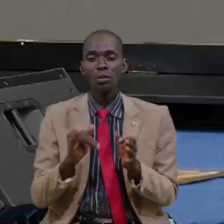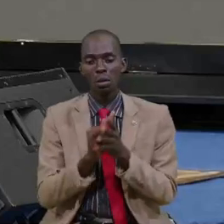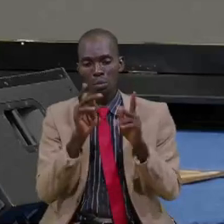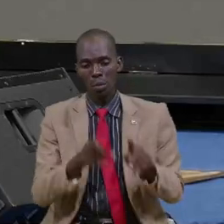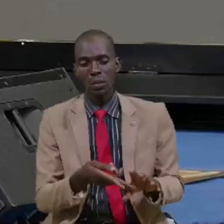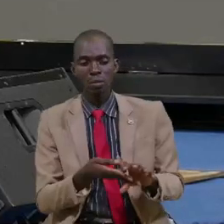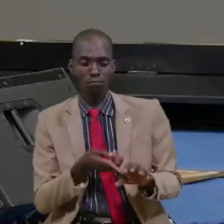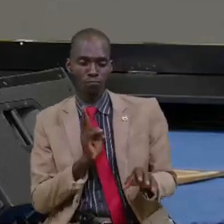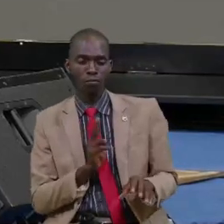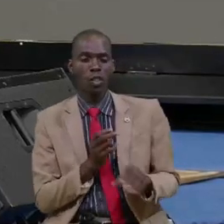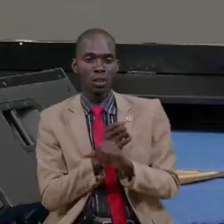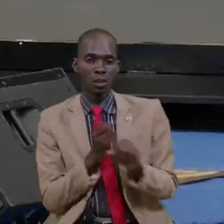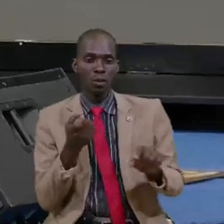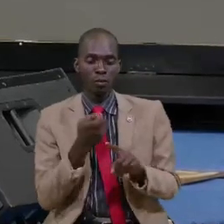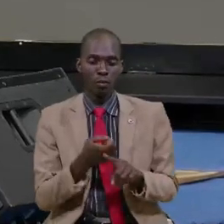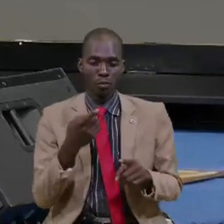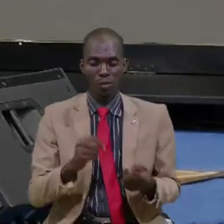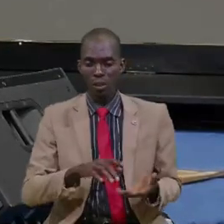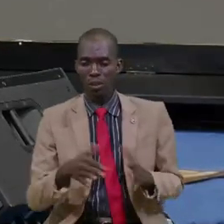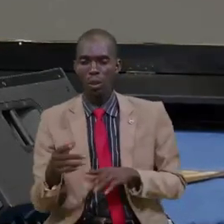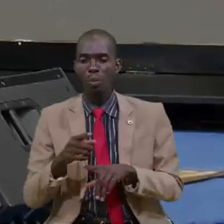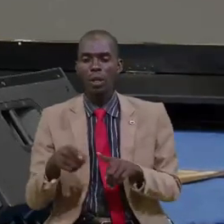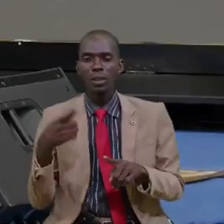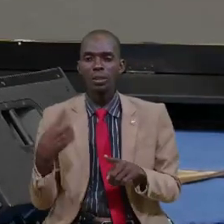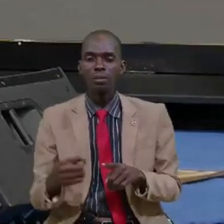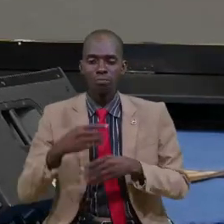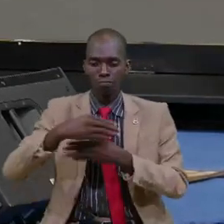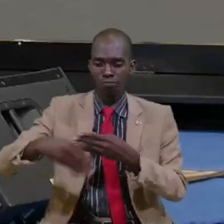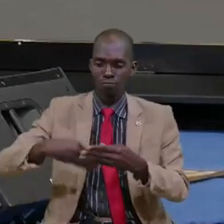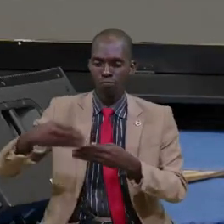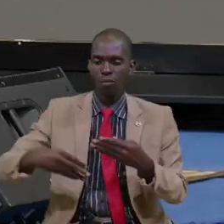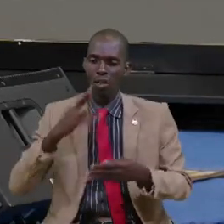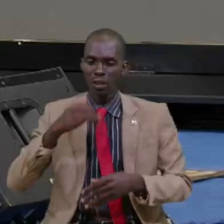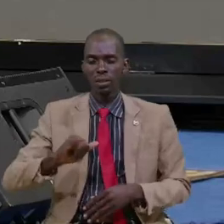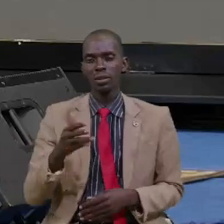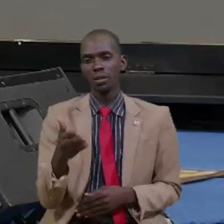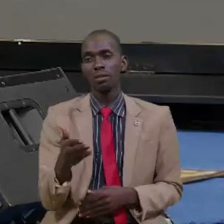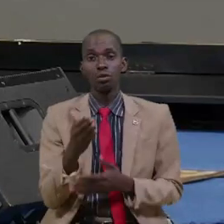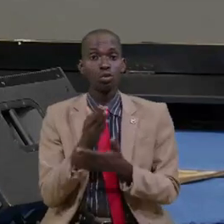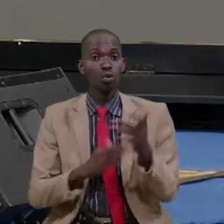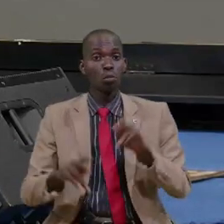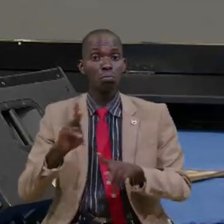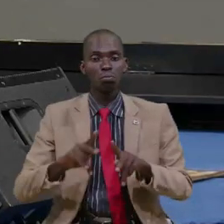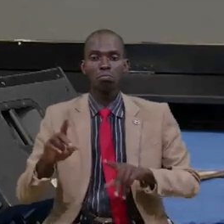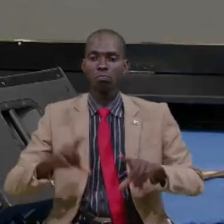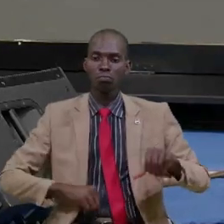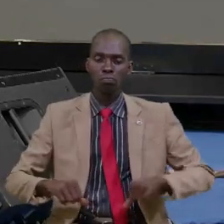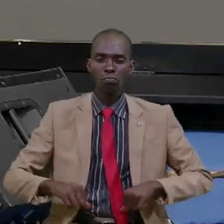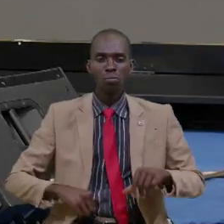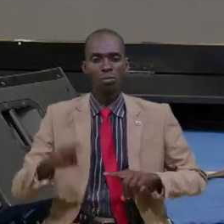la mort, mais les bandes étaient encore là. Vous savez, il y a des gens qui disent, « Oh, je suis sauvé, gloire à